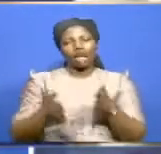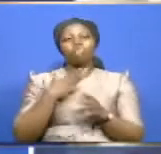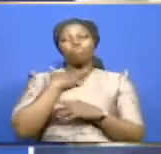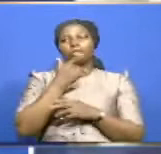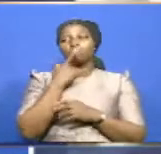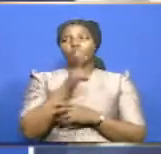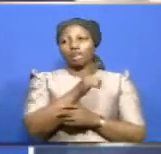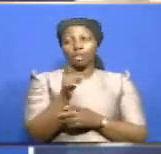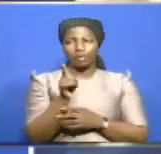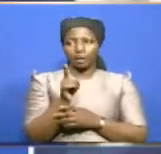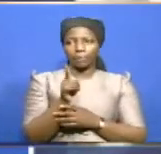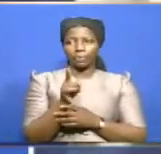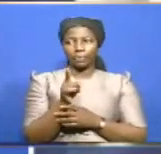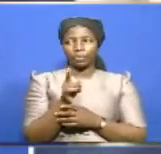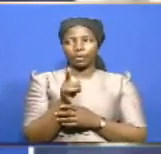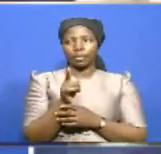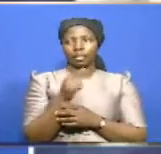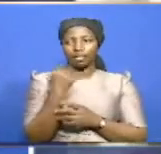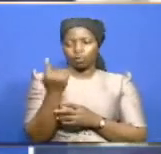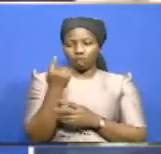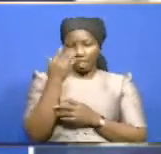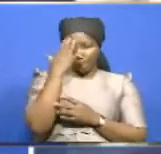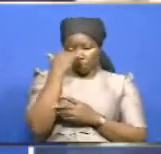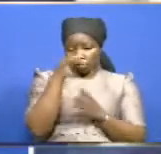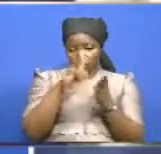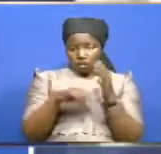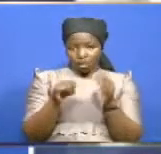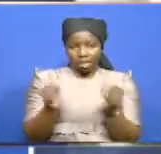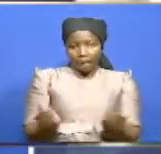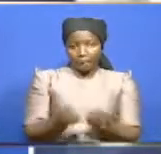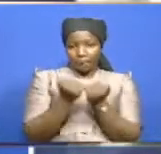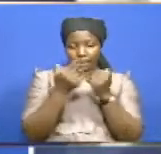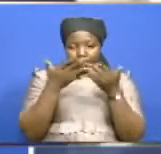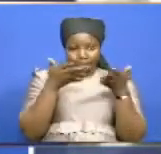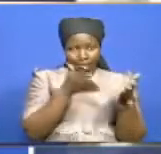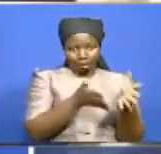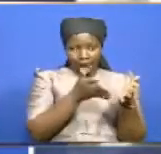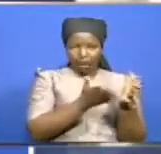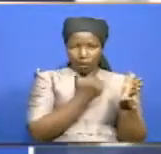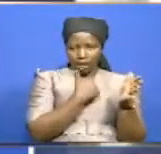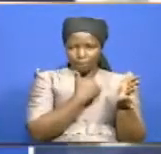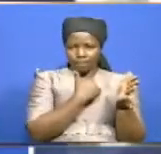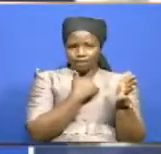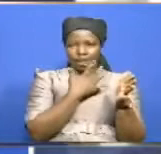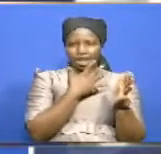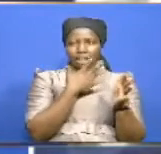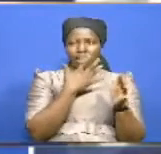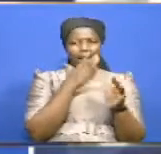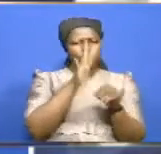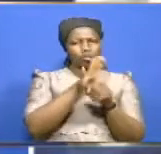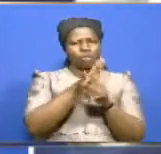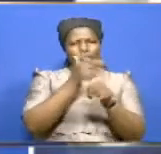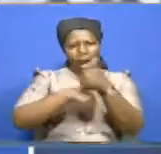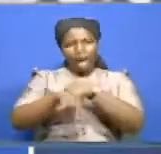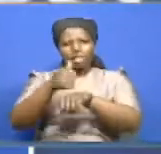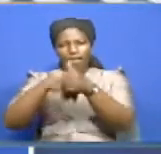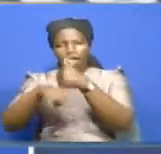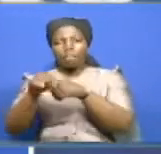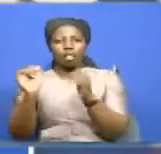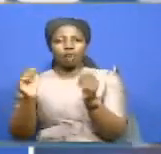you, it is only because of what is happening here, there is many, a lot of activities going